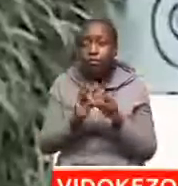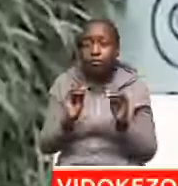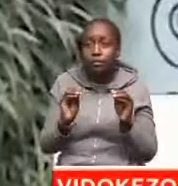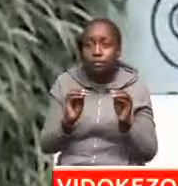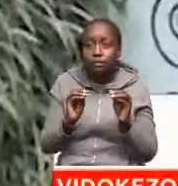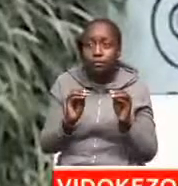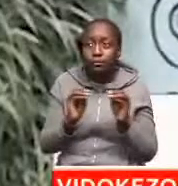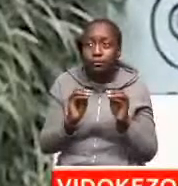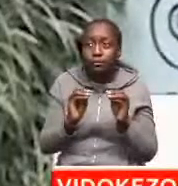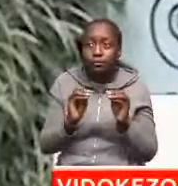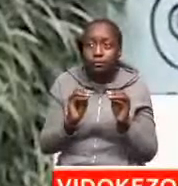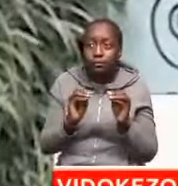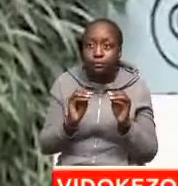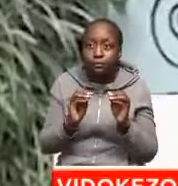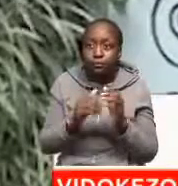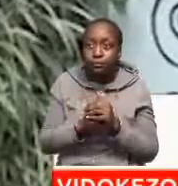Taka